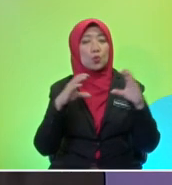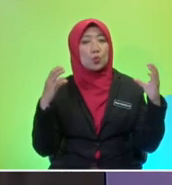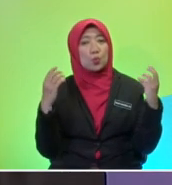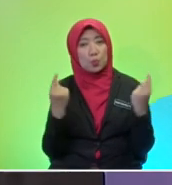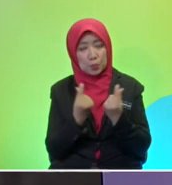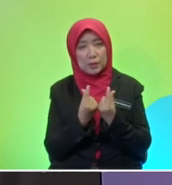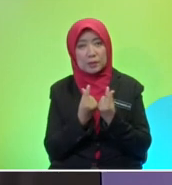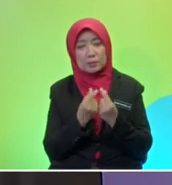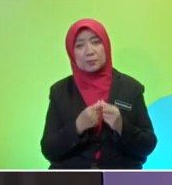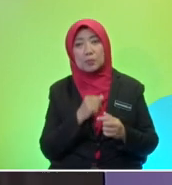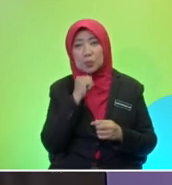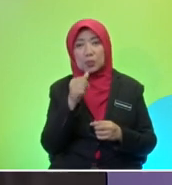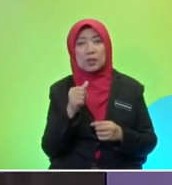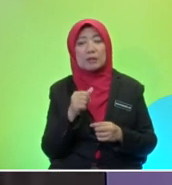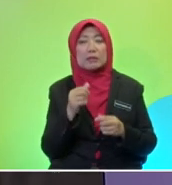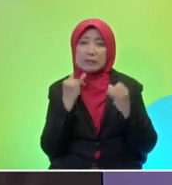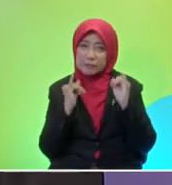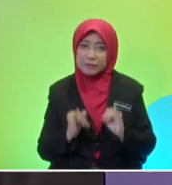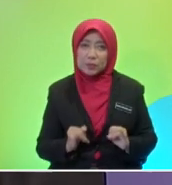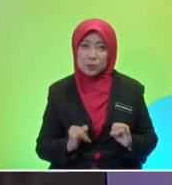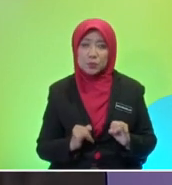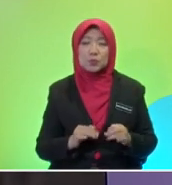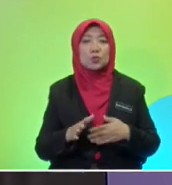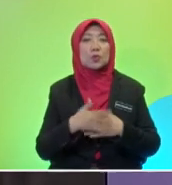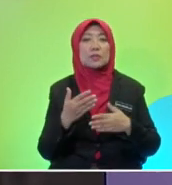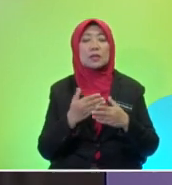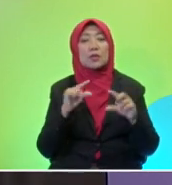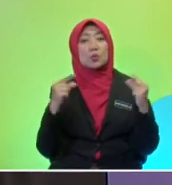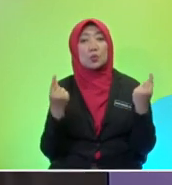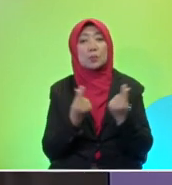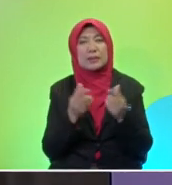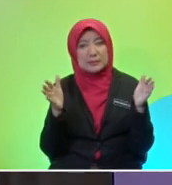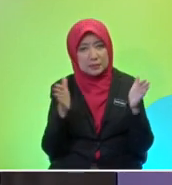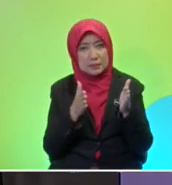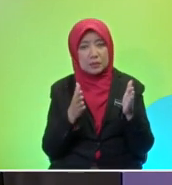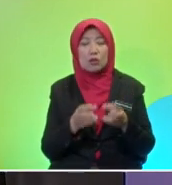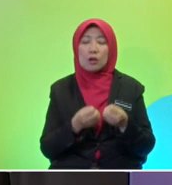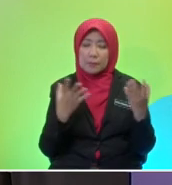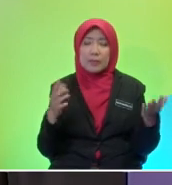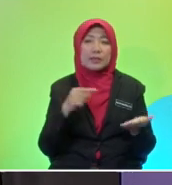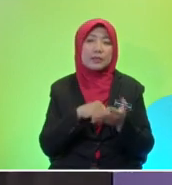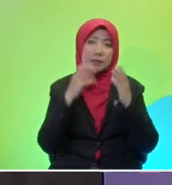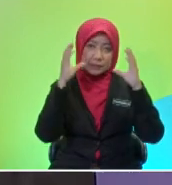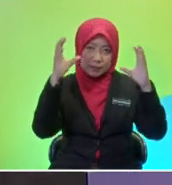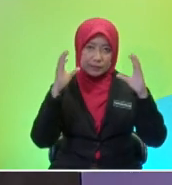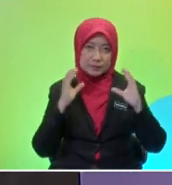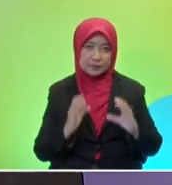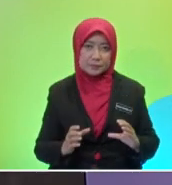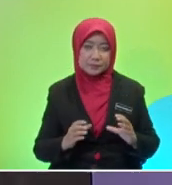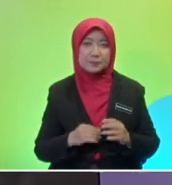Oke hadist sekolah tuh muridnya kecil senang tapi untuk cara ramai inilah caranya Oke next